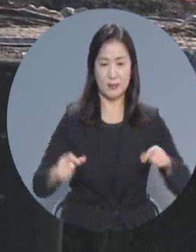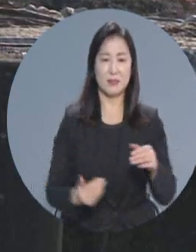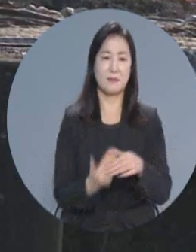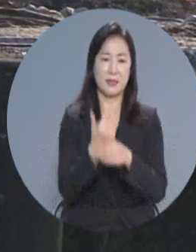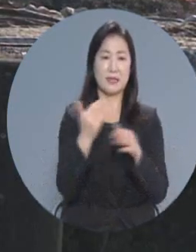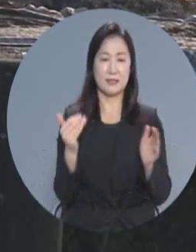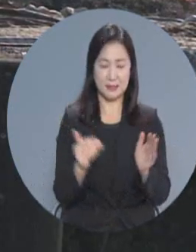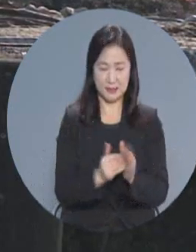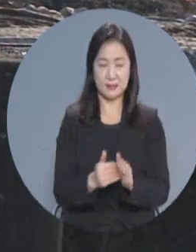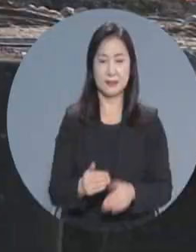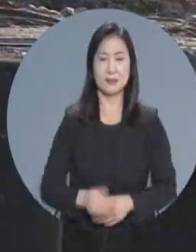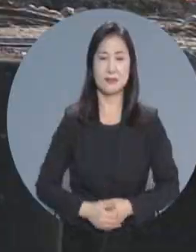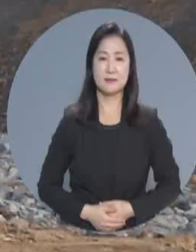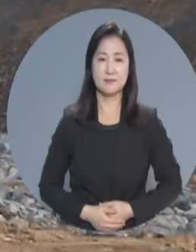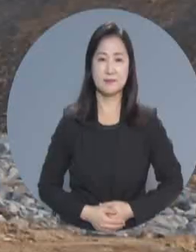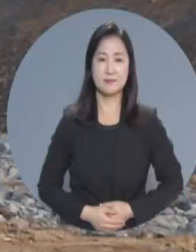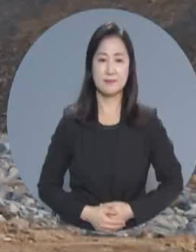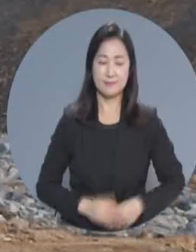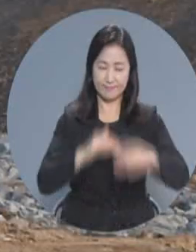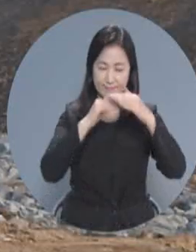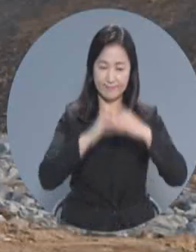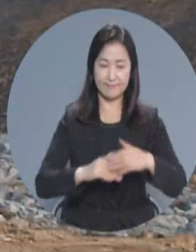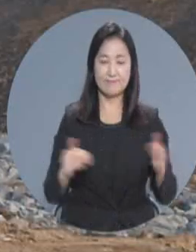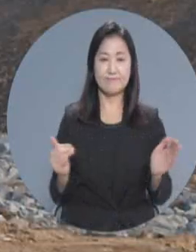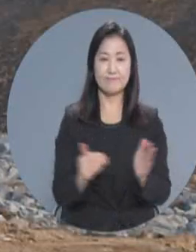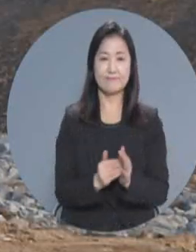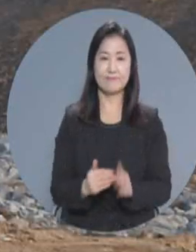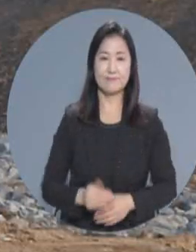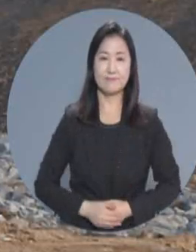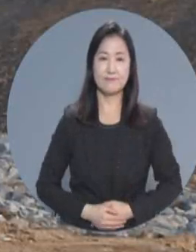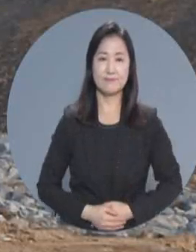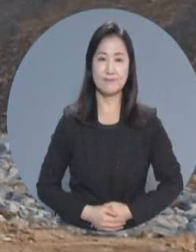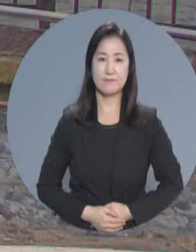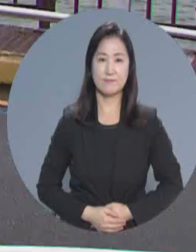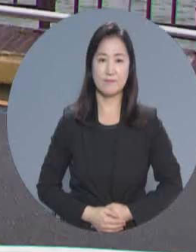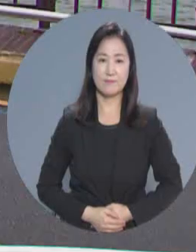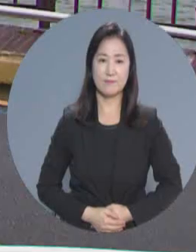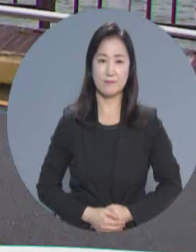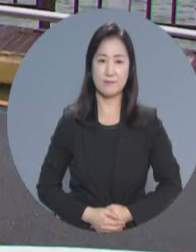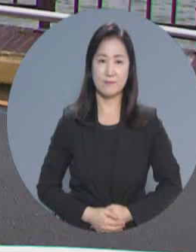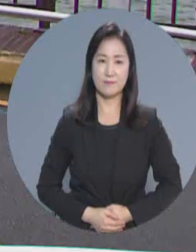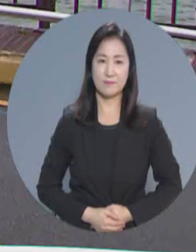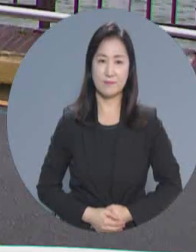공사장에서 빚어지고 있습니다. MBC 뉴스 문현철입니다.